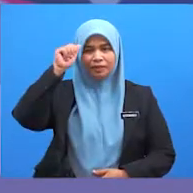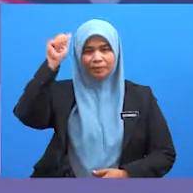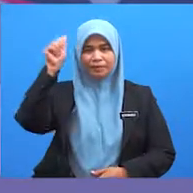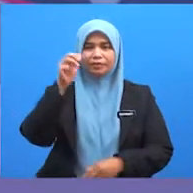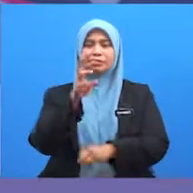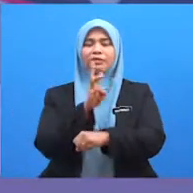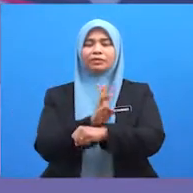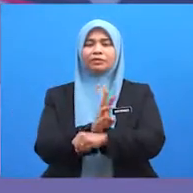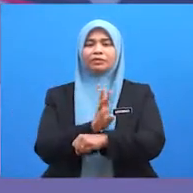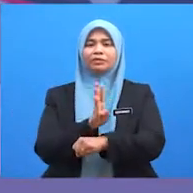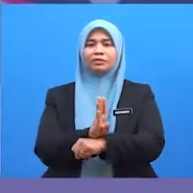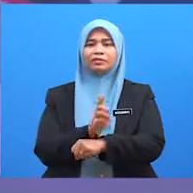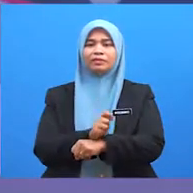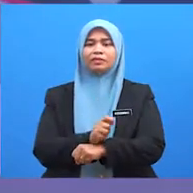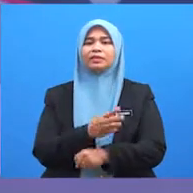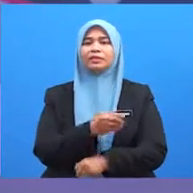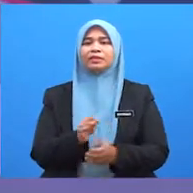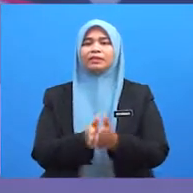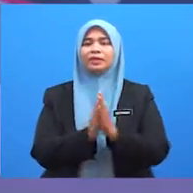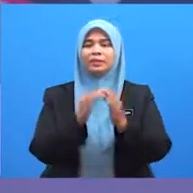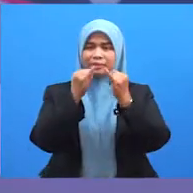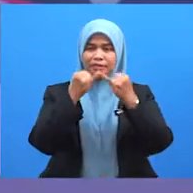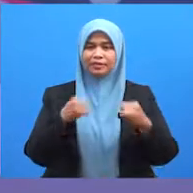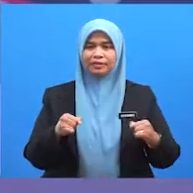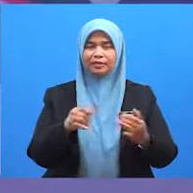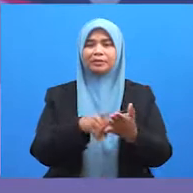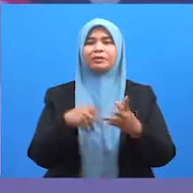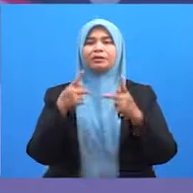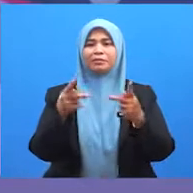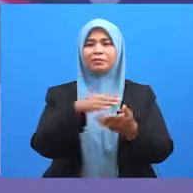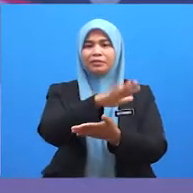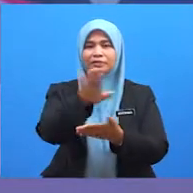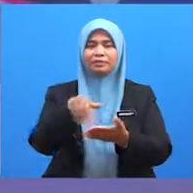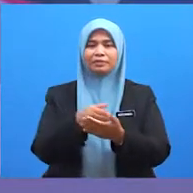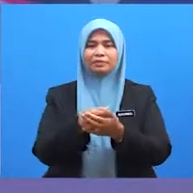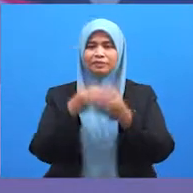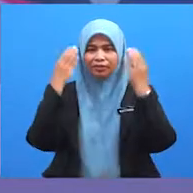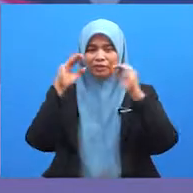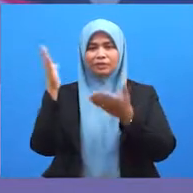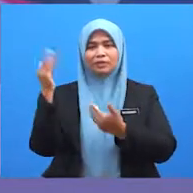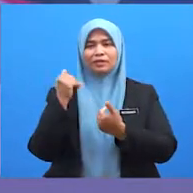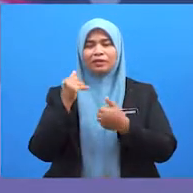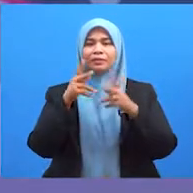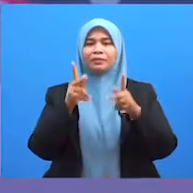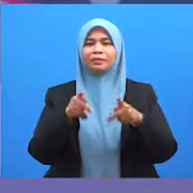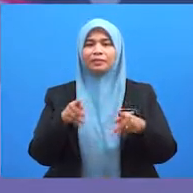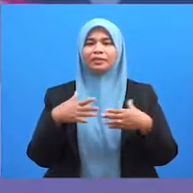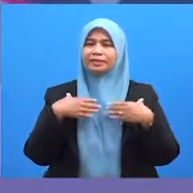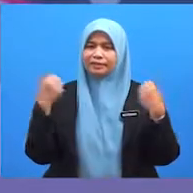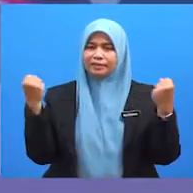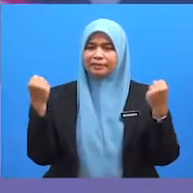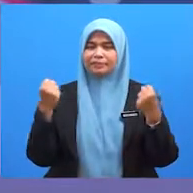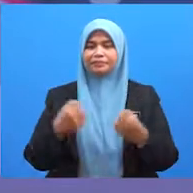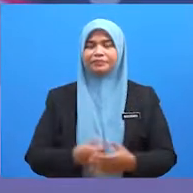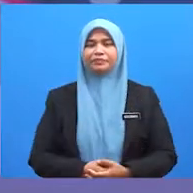Assalamualaikum warahmatullahi wabarakatuh dan salam sejahtera. Apa khabar semua? Cikgu harap pelajar-pelajar sihat